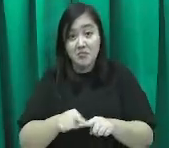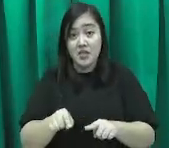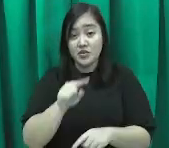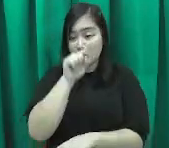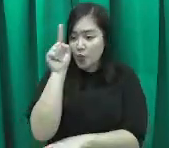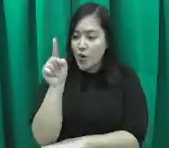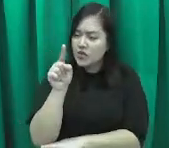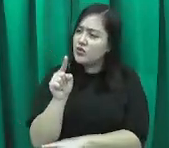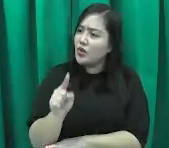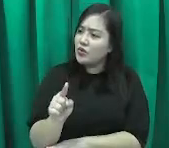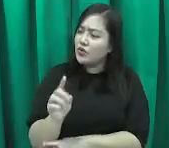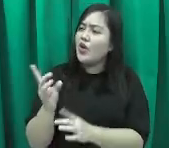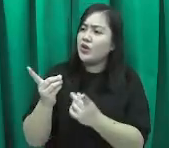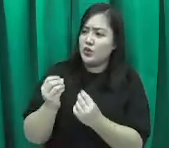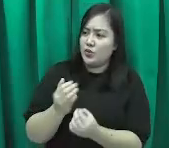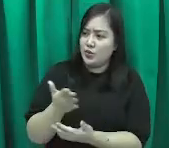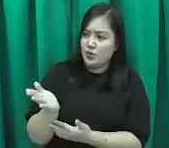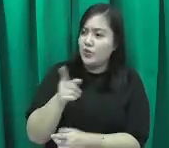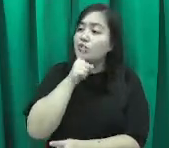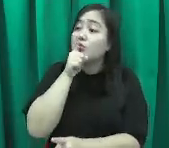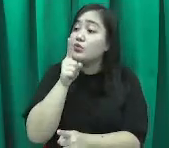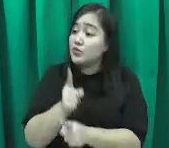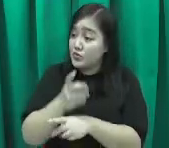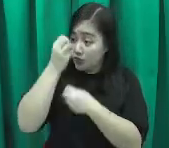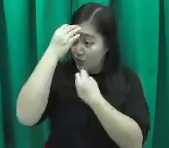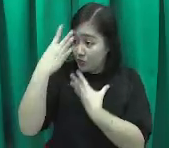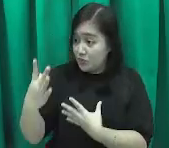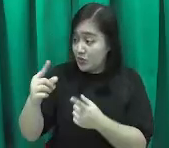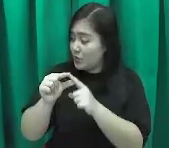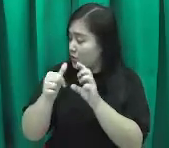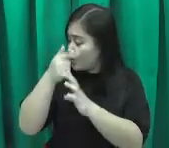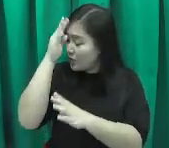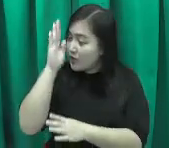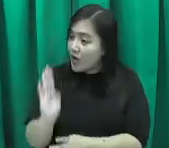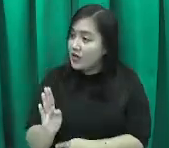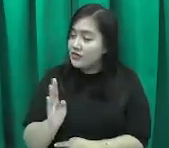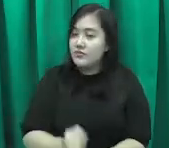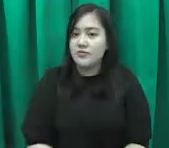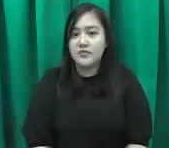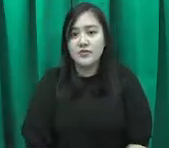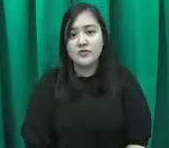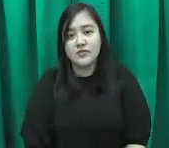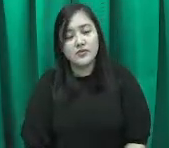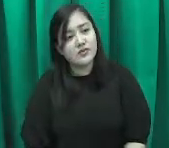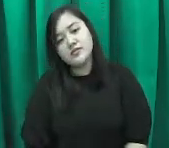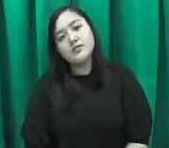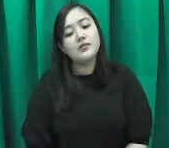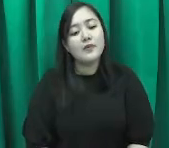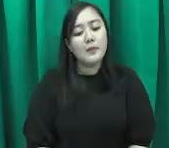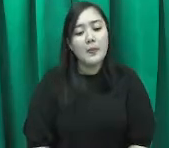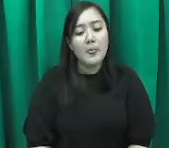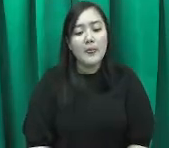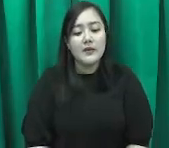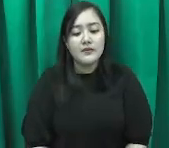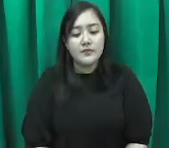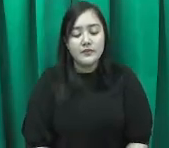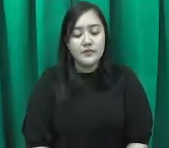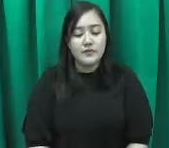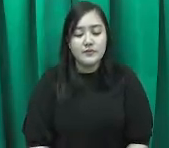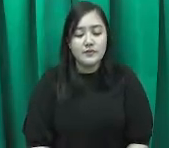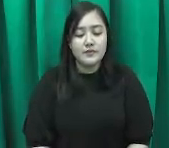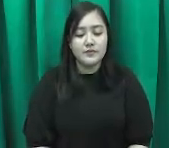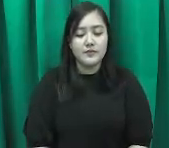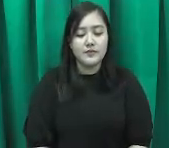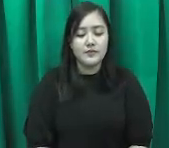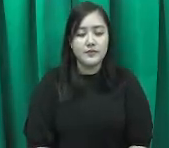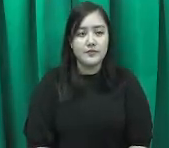sir. Maring that was legitness. Kayong tagapagligtas mo, ligtas ka na. Pero yeah. minsan, hindi natin ginagawa ang Panginoon. Kasi yeah. hindi natin sinusunod